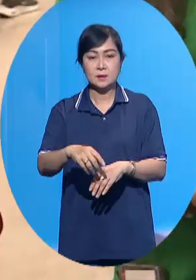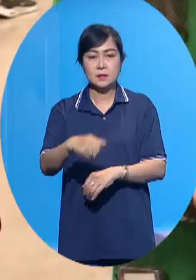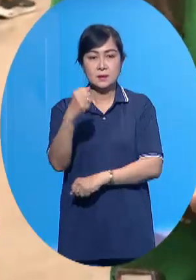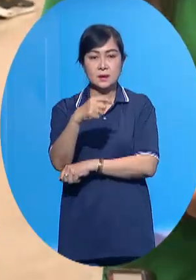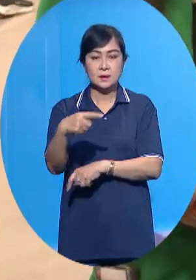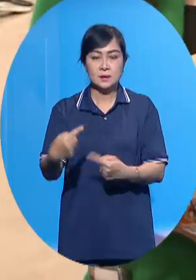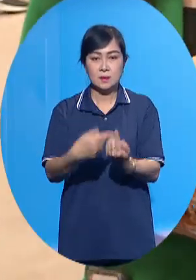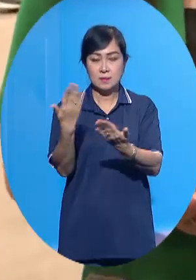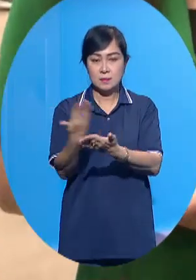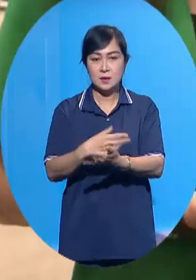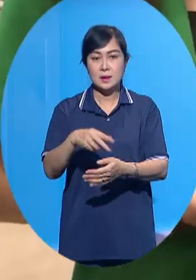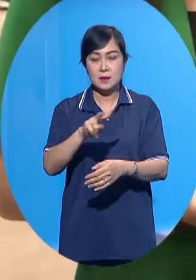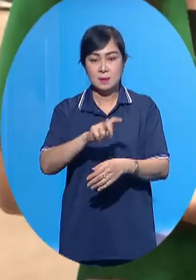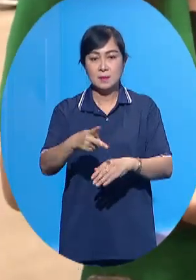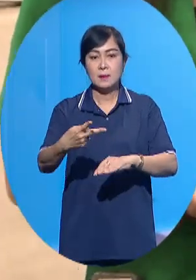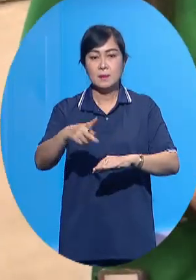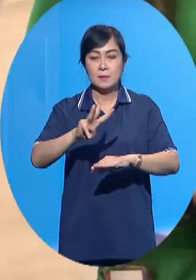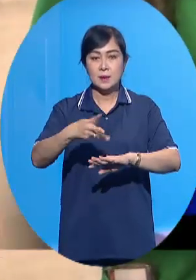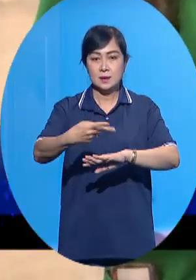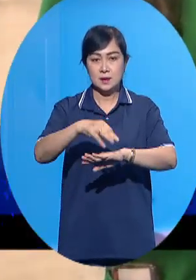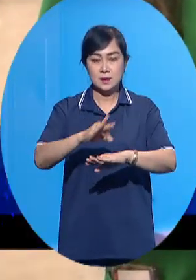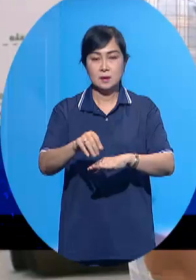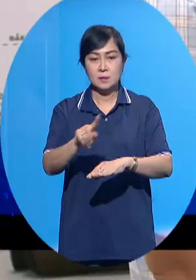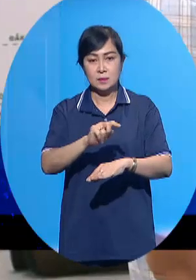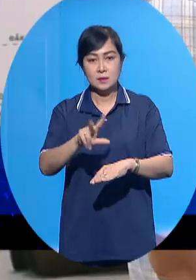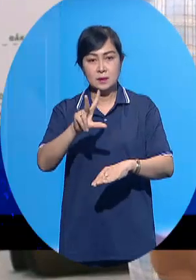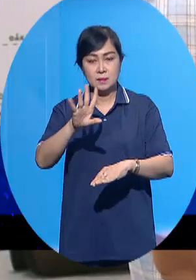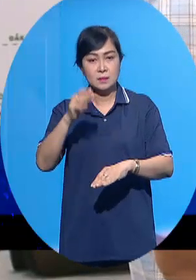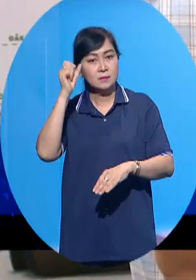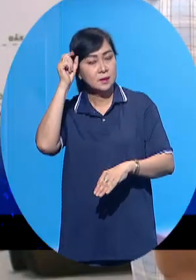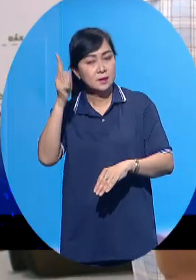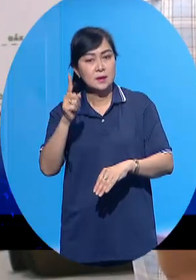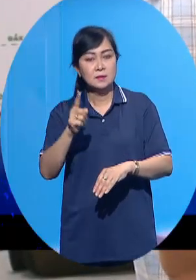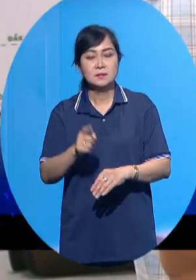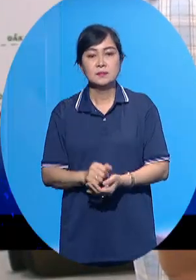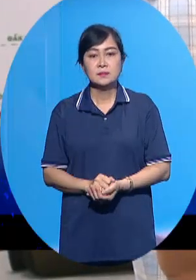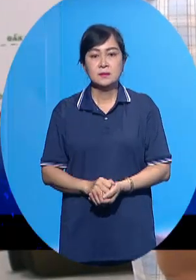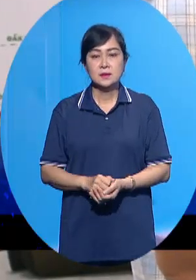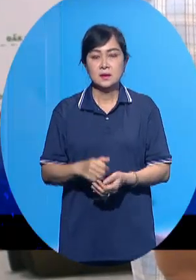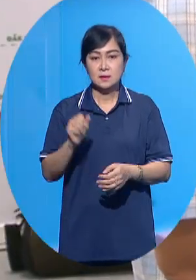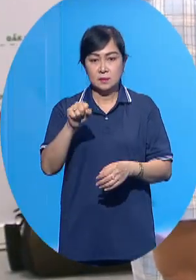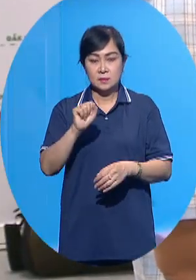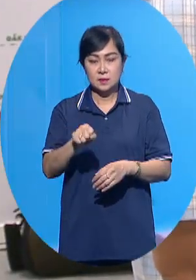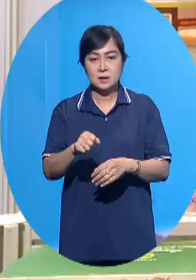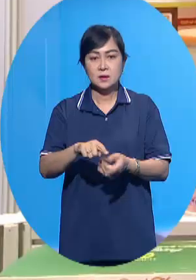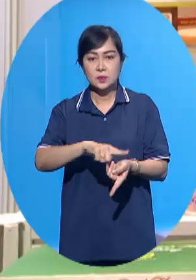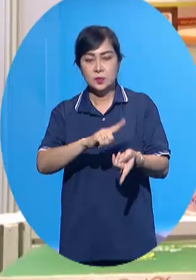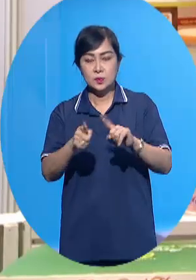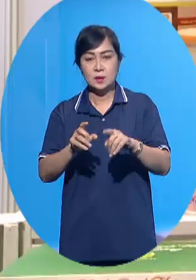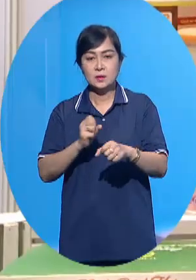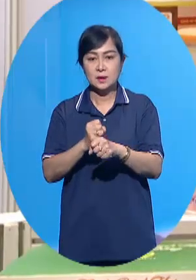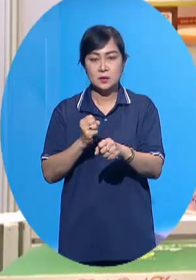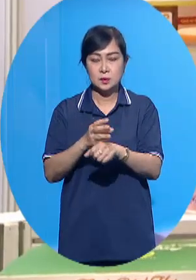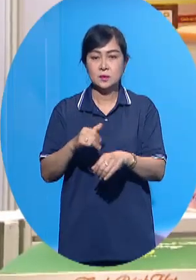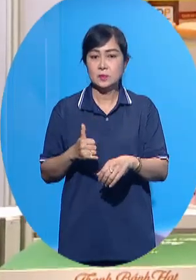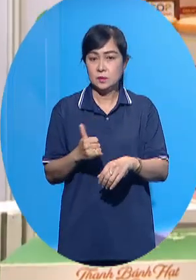mới, 273 tiến bộ kỹ thuật, 185 sáng chế, 224 tiêu chuẩn kỹ thuật đã được công nhận và chuyển giao phục vụ sản xuất trong